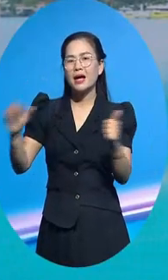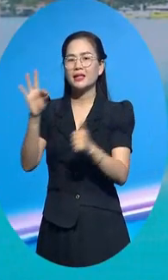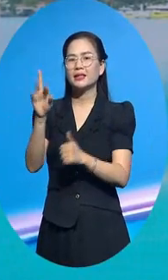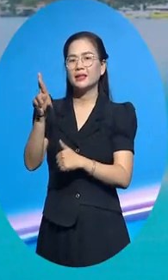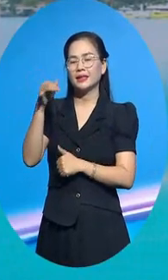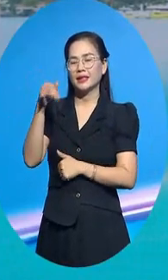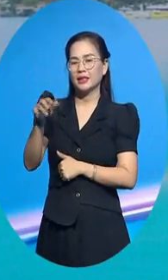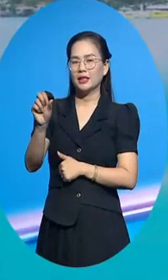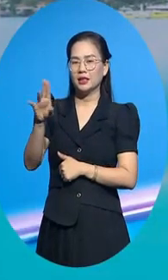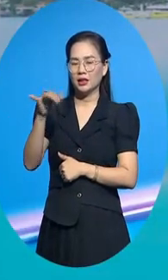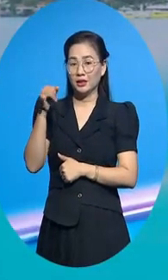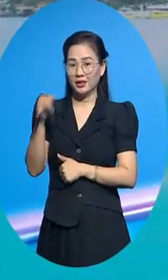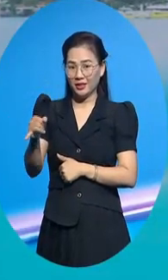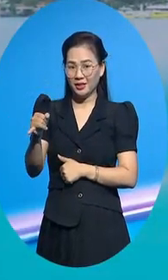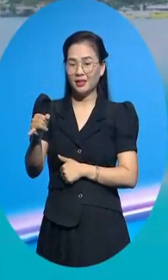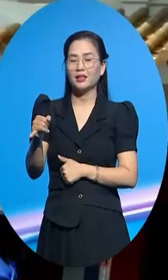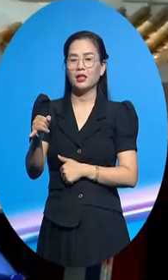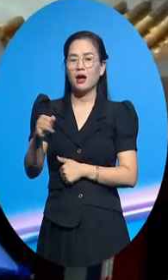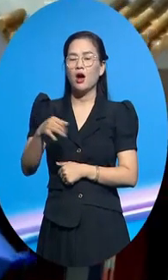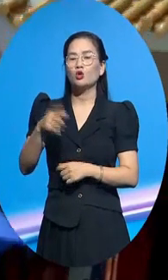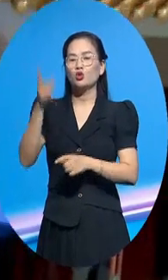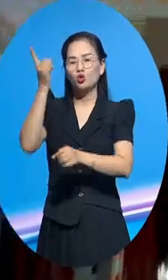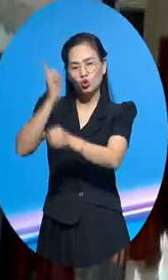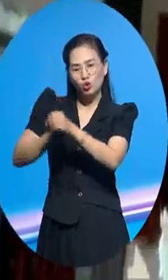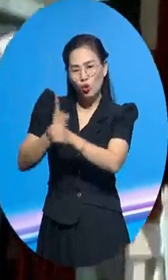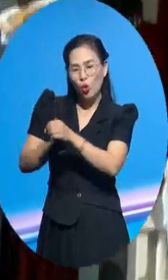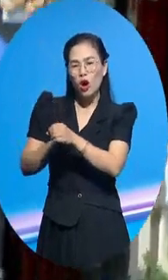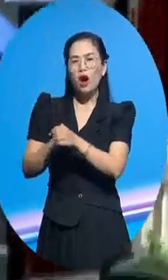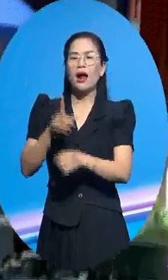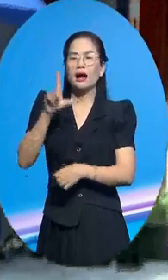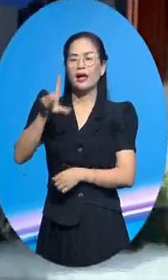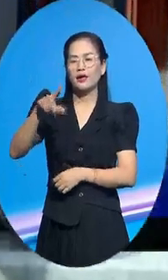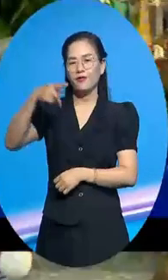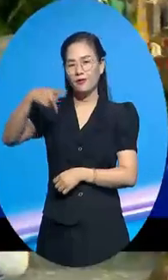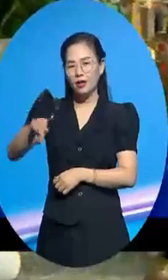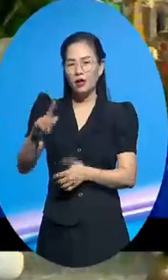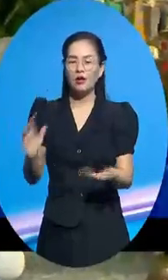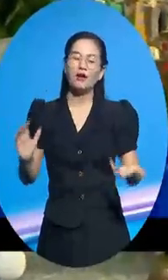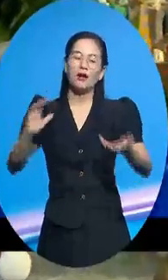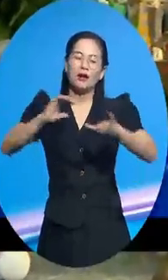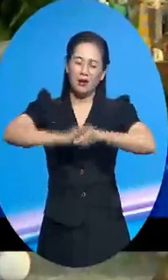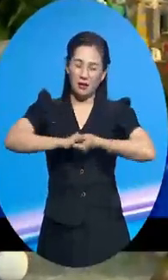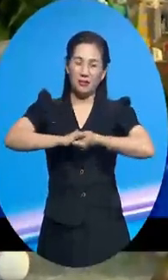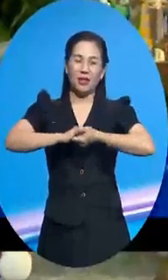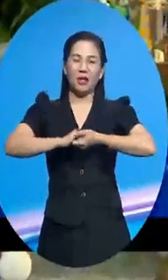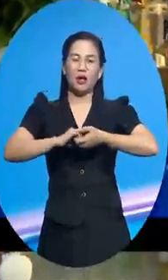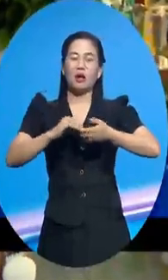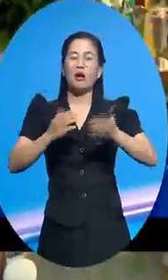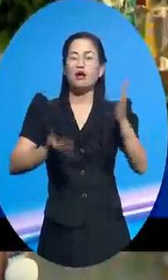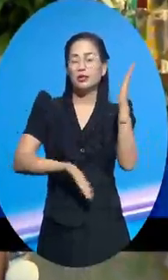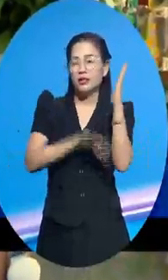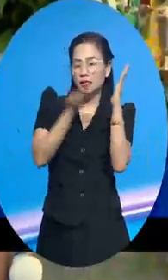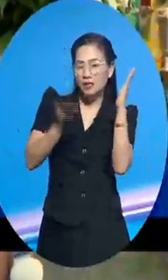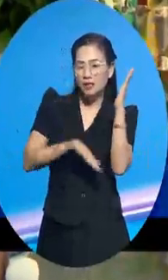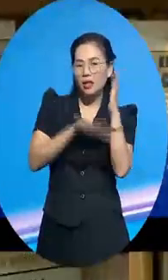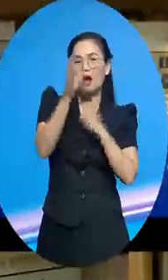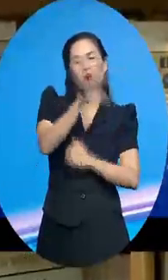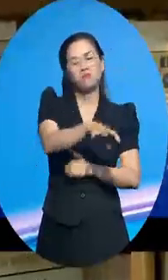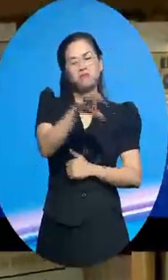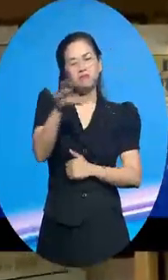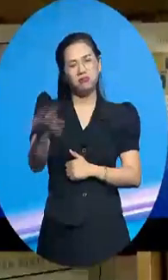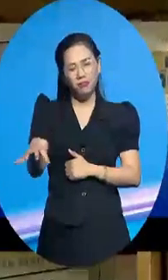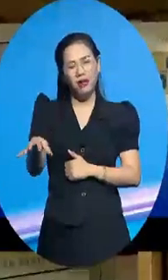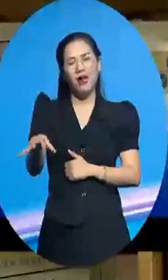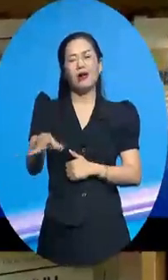tại chùa Linh Phước. Không gian Văn hóa Hồ Chí Minh tại chùa Linh Phước, phường Cô Giang được đặt tại khu vực chính điện của